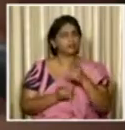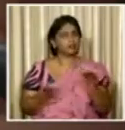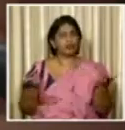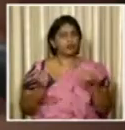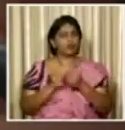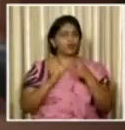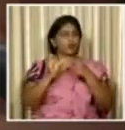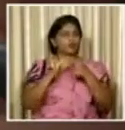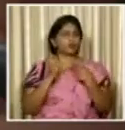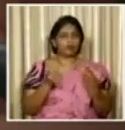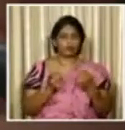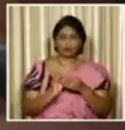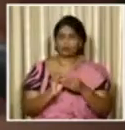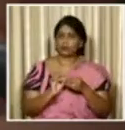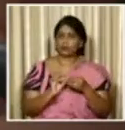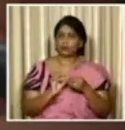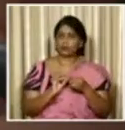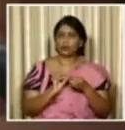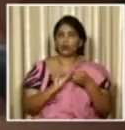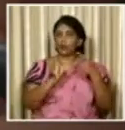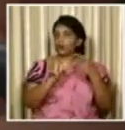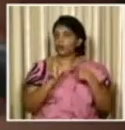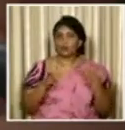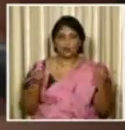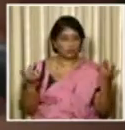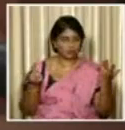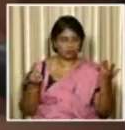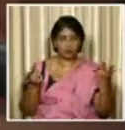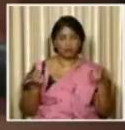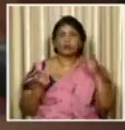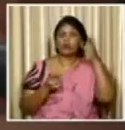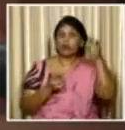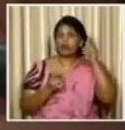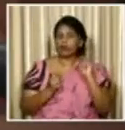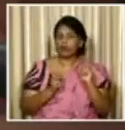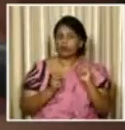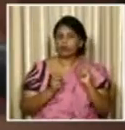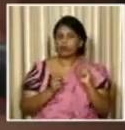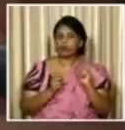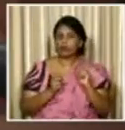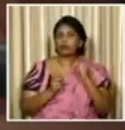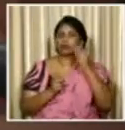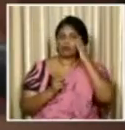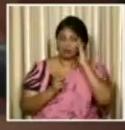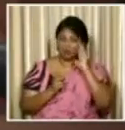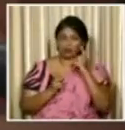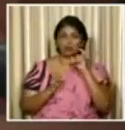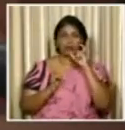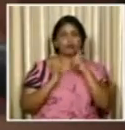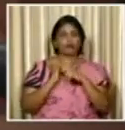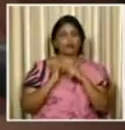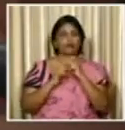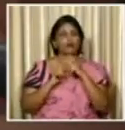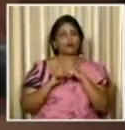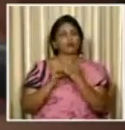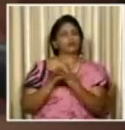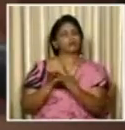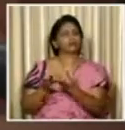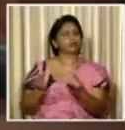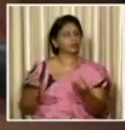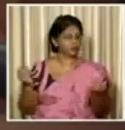මේකට දෙන උත්තරය කියලා. උත්තරය දුන්නේ නේහු. ඔහු මොකද කරේ? ස්වභාවිකව කෝප් කමිටු අභාවයට යන්න ඉඩ